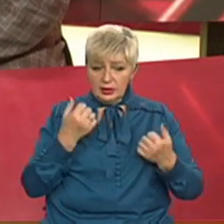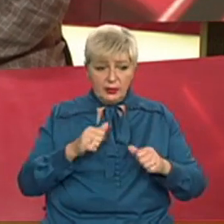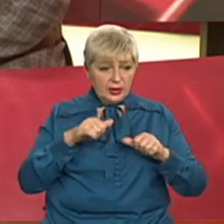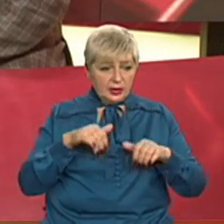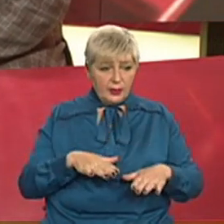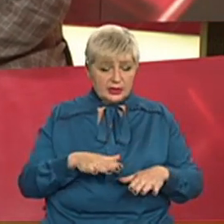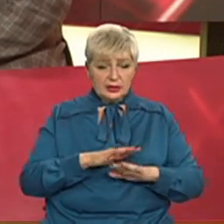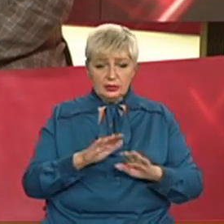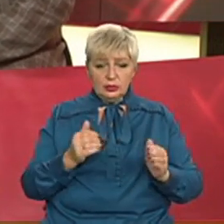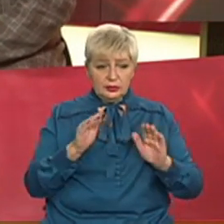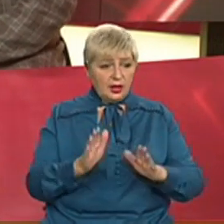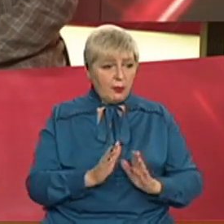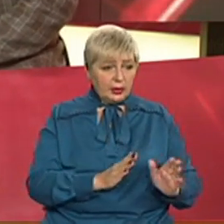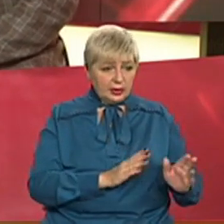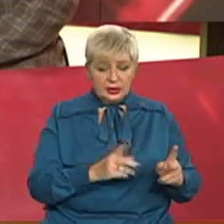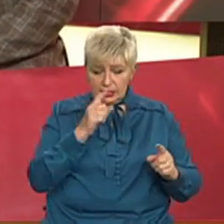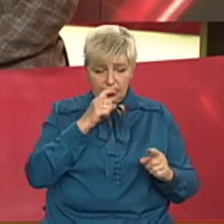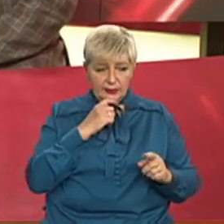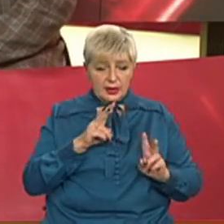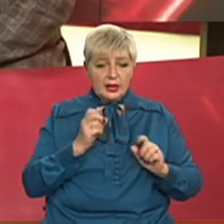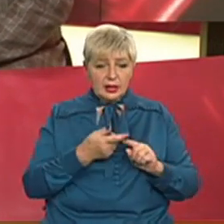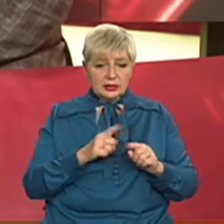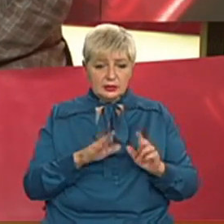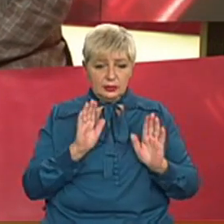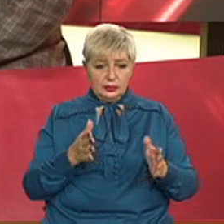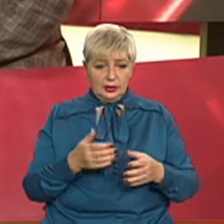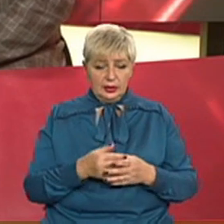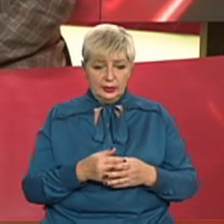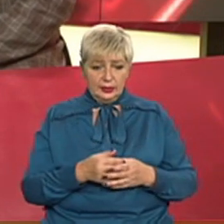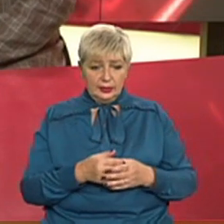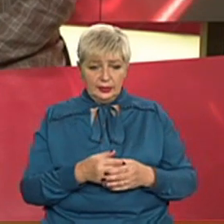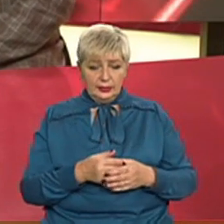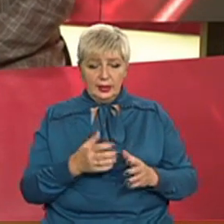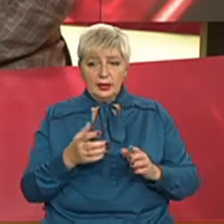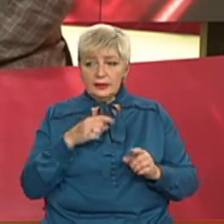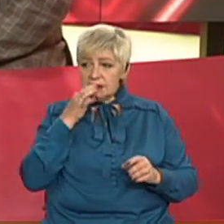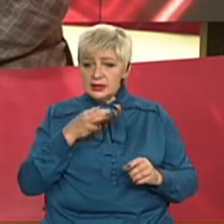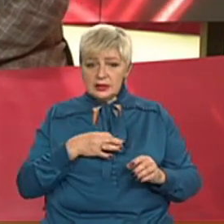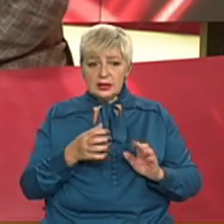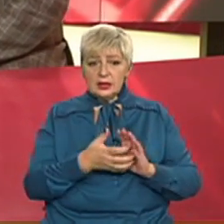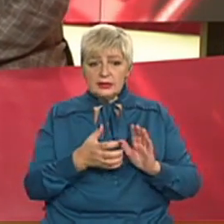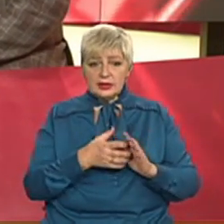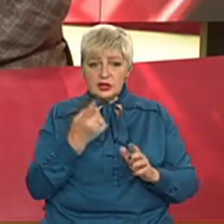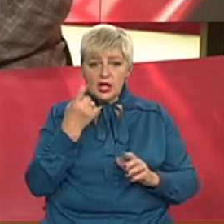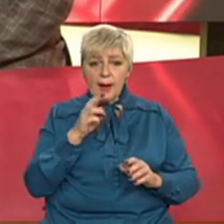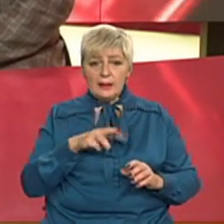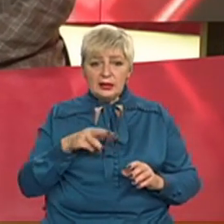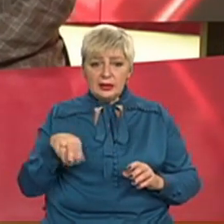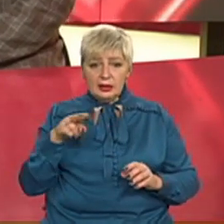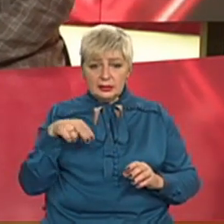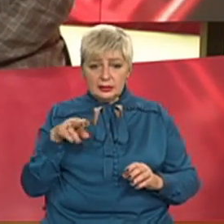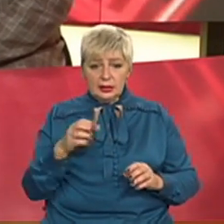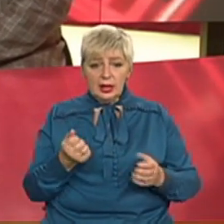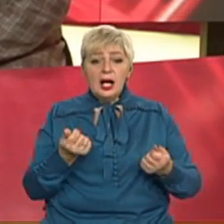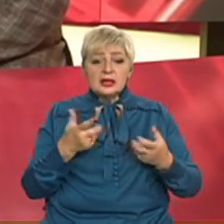відповідних порядків. Ми не розуміємо, як це буде ставатися. Тобто ситуація, про яку суму? Ви сказали, що не вистачає мільярда. А скільки все ж таки